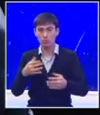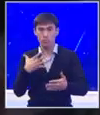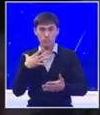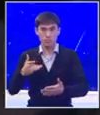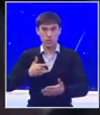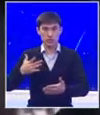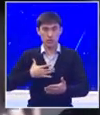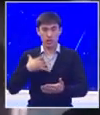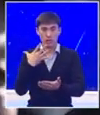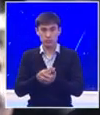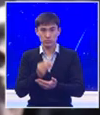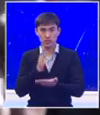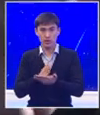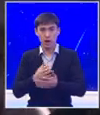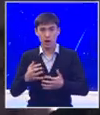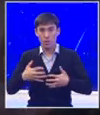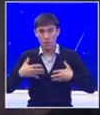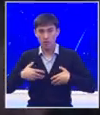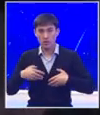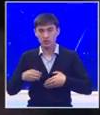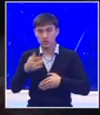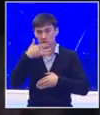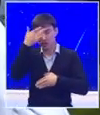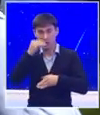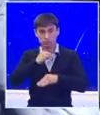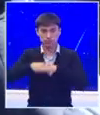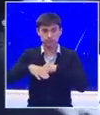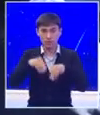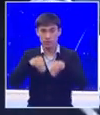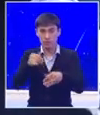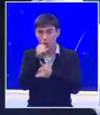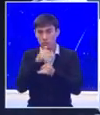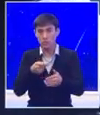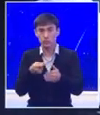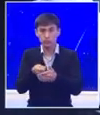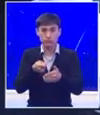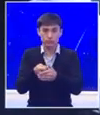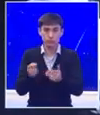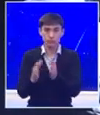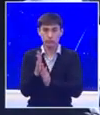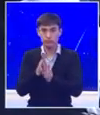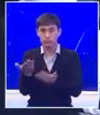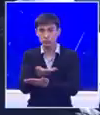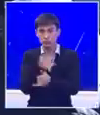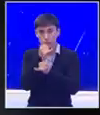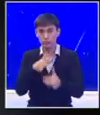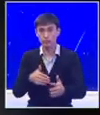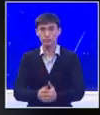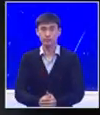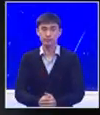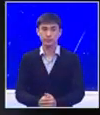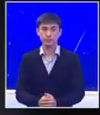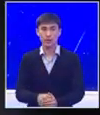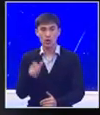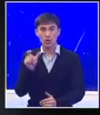алған. Салдарынан малын жазда не өріске жібере алмайды, не егін егіп мал азығын дайындай алмаймыз деп дал болып отыр.